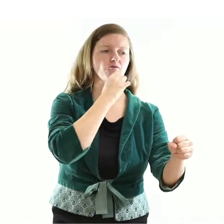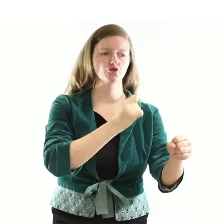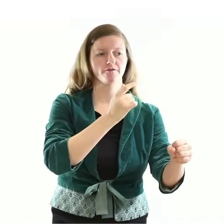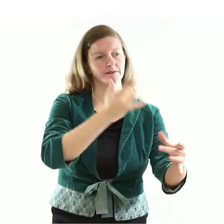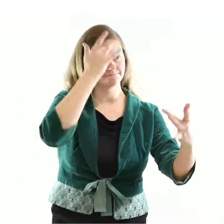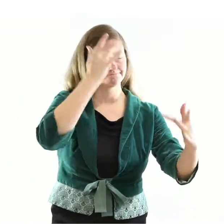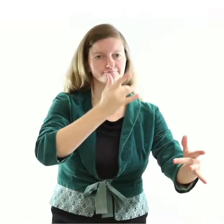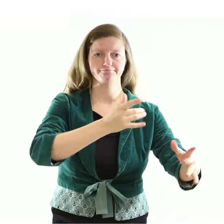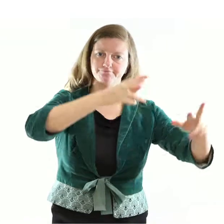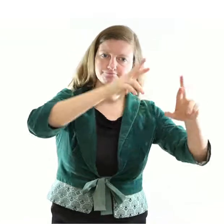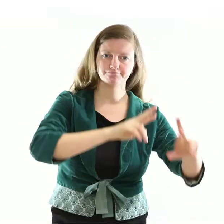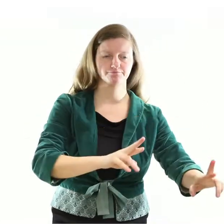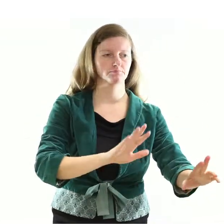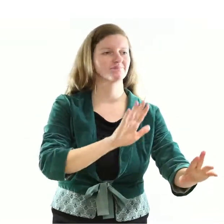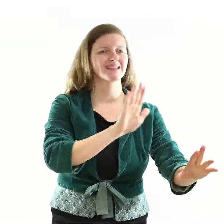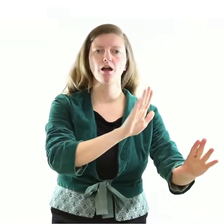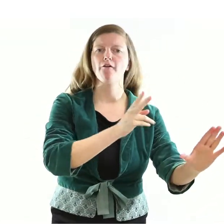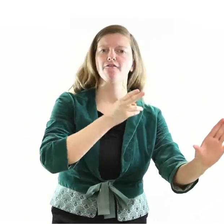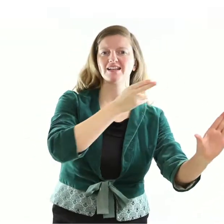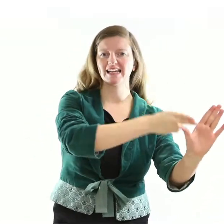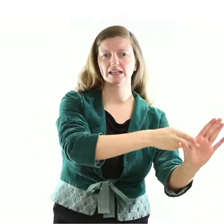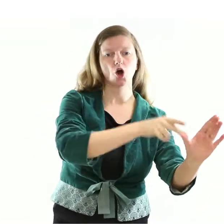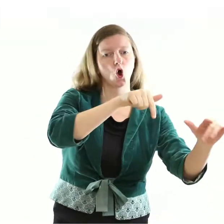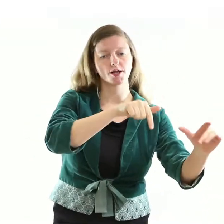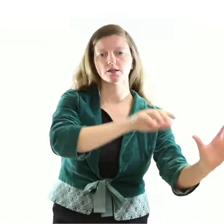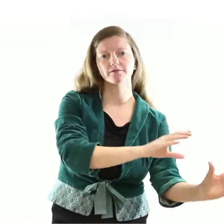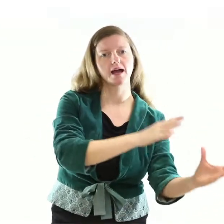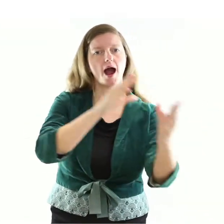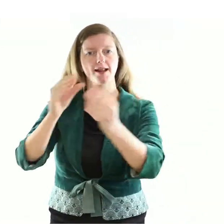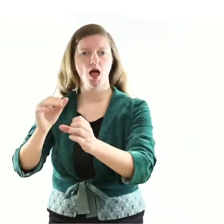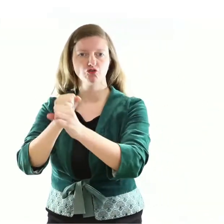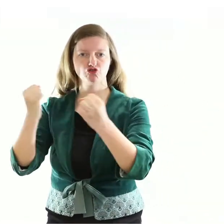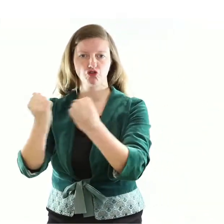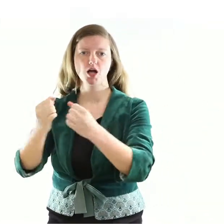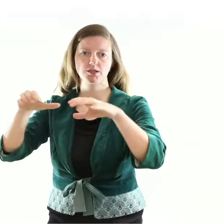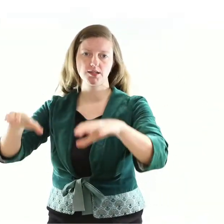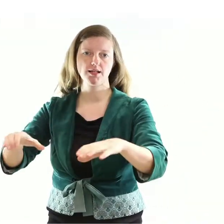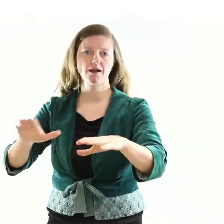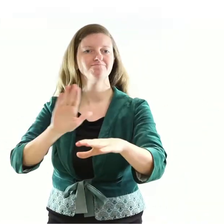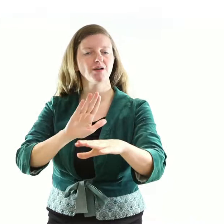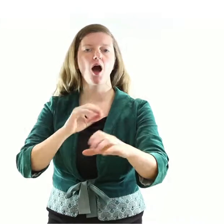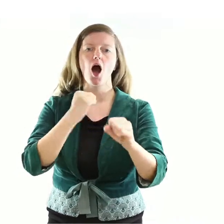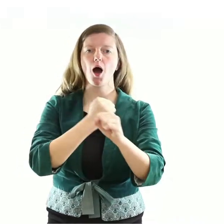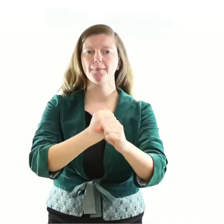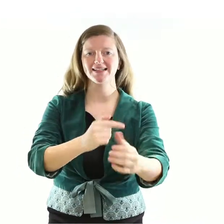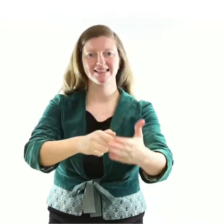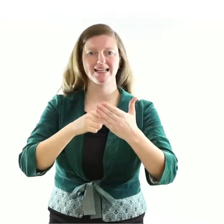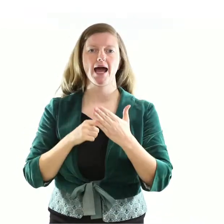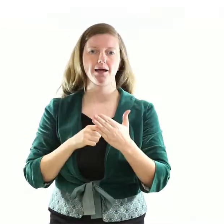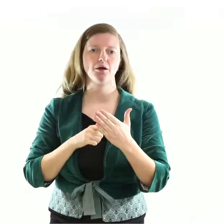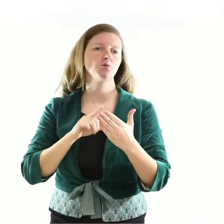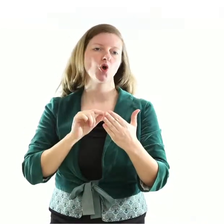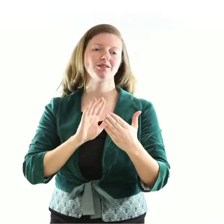würdigen. Die Vertreterinnen und Vertreter, die wir heute hier in die Staatskanzlei eingeladen haben, sind Beleg dafür, dass ein